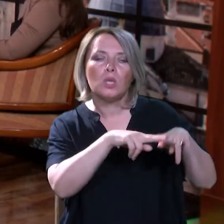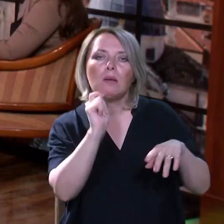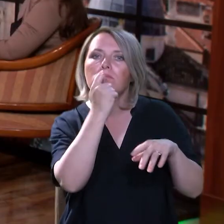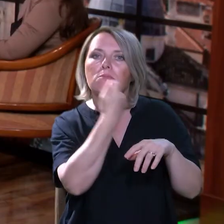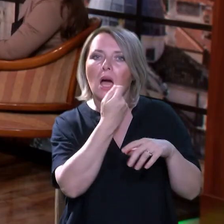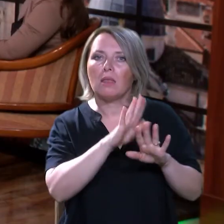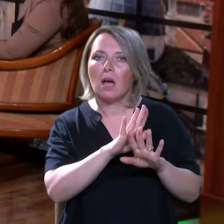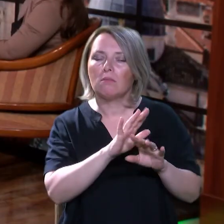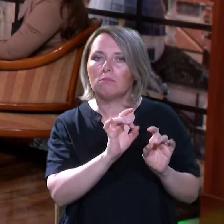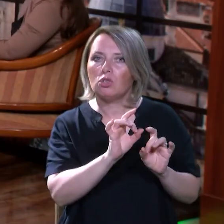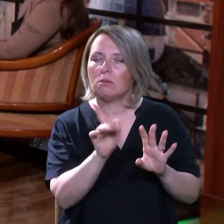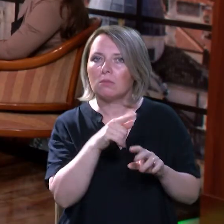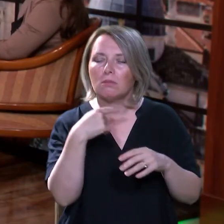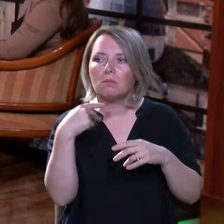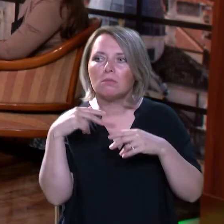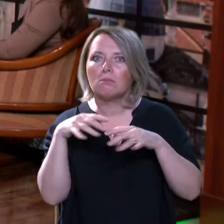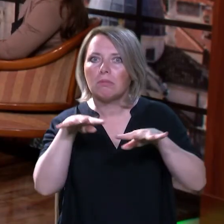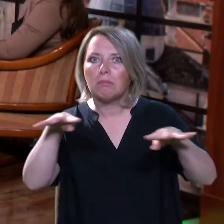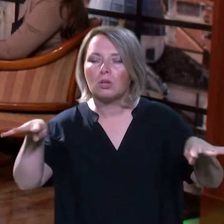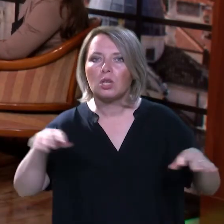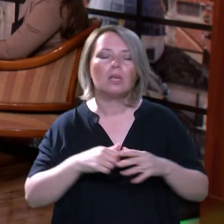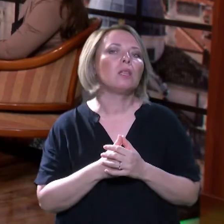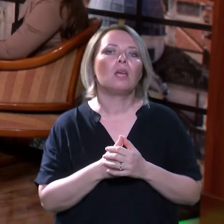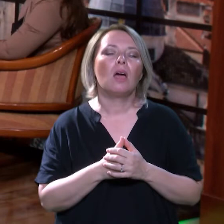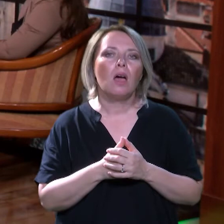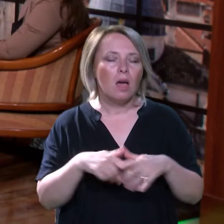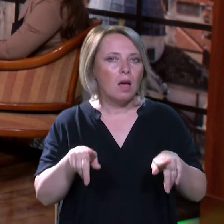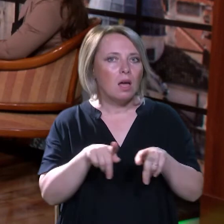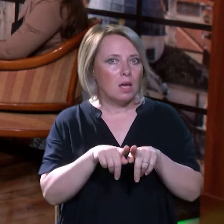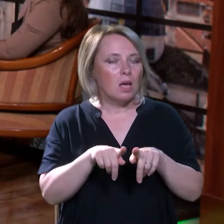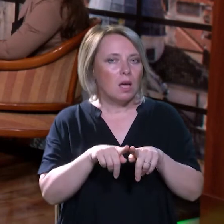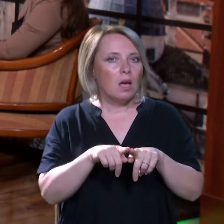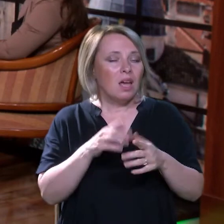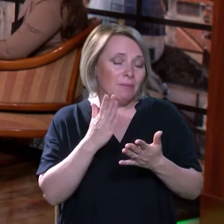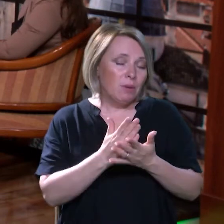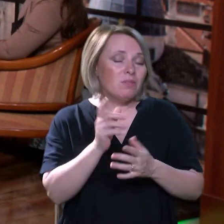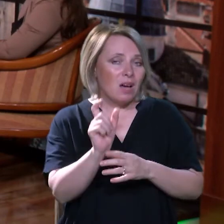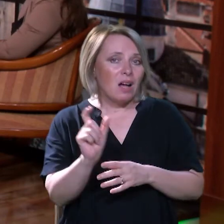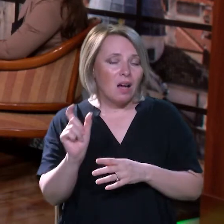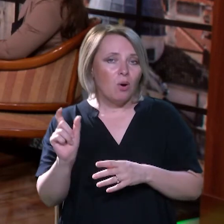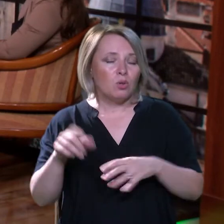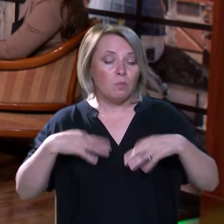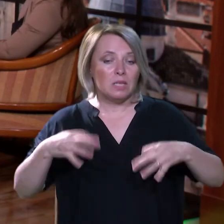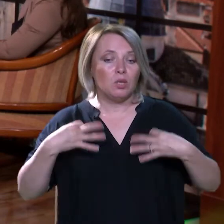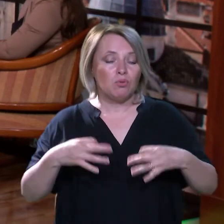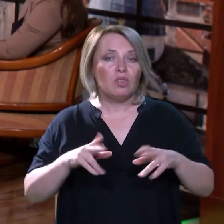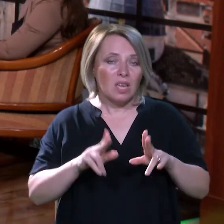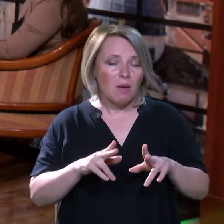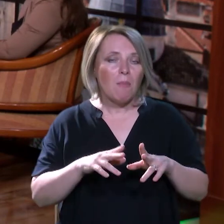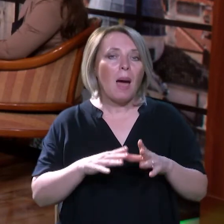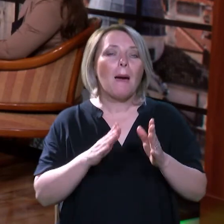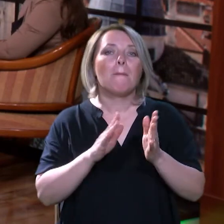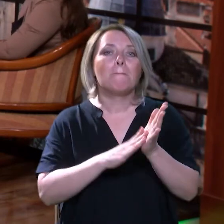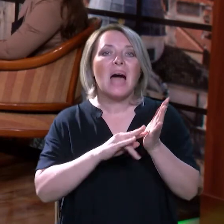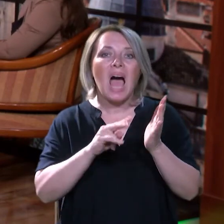izrečeno. Tako je. Dakle, ne može se generalizirati. Svi, kao i sve osobe, tako i svi stručnjaci su osobe za sebe, sa svojim vrlinama i